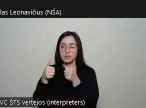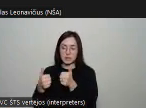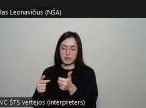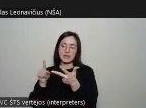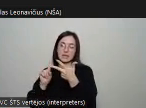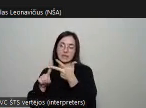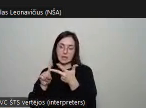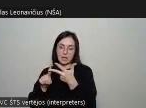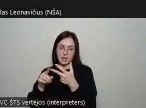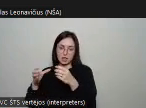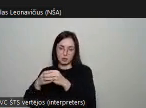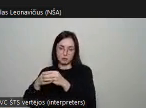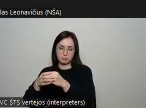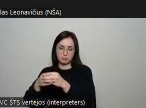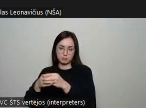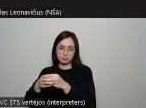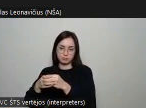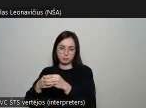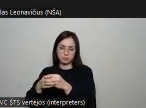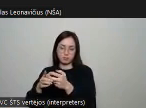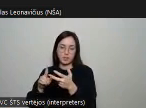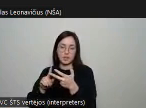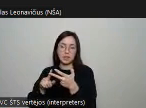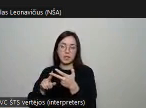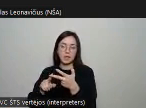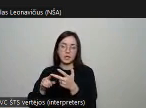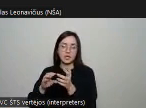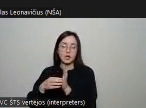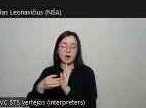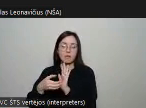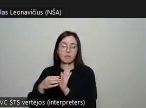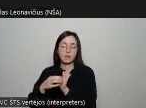trečio. Trečias kambarys.